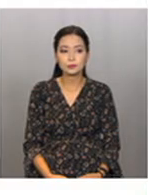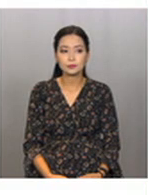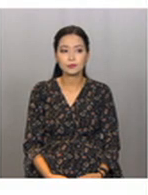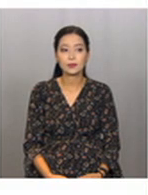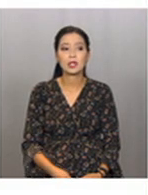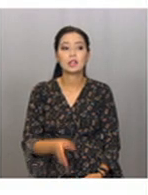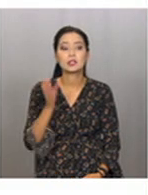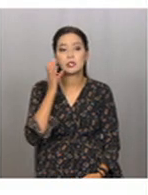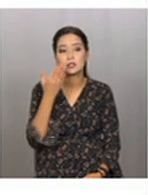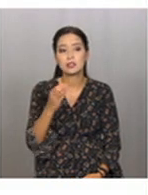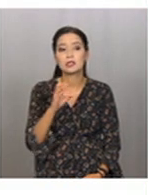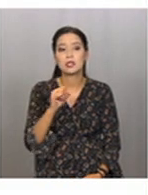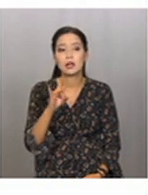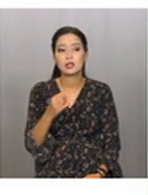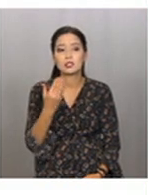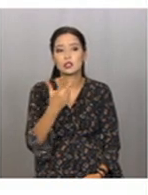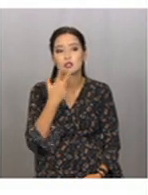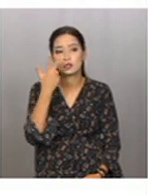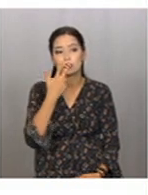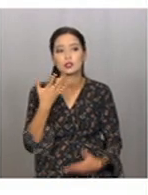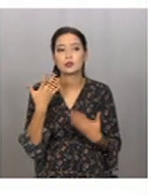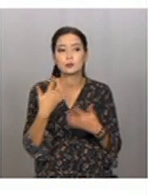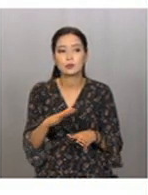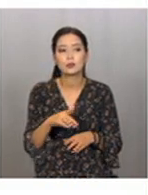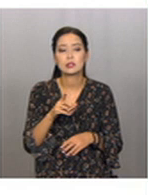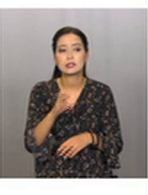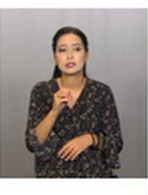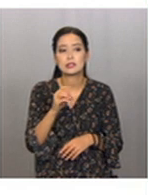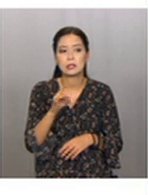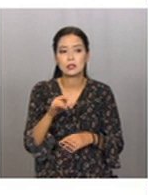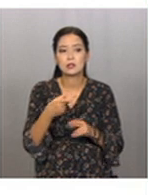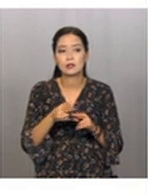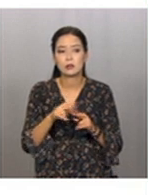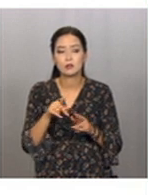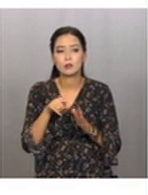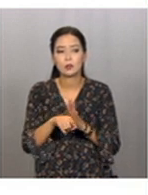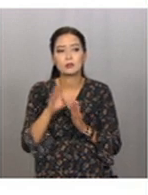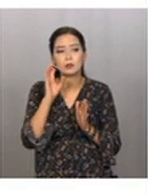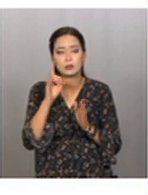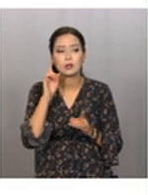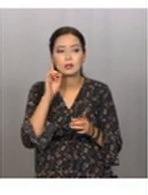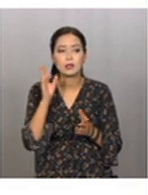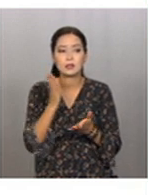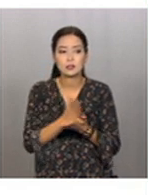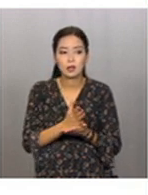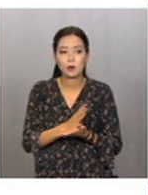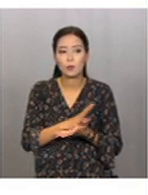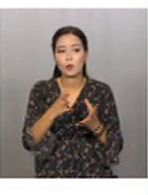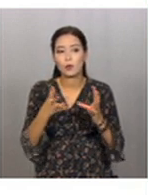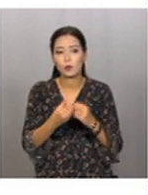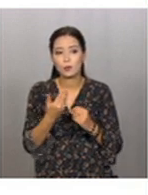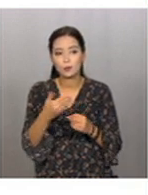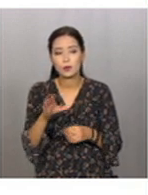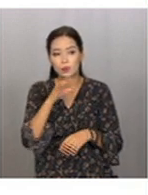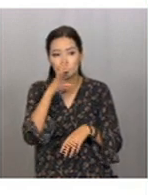«Есіткелі Сара, сені 3 жыл болды, середім төңірекке құлаш салған. Түлкінің жүгірісін қыран байқар,